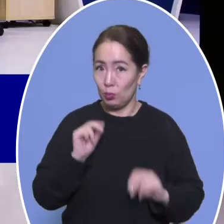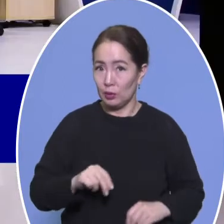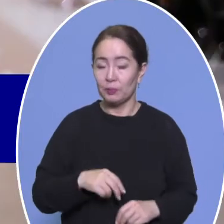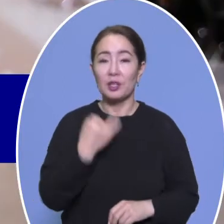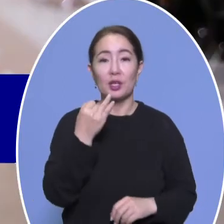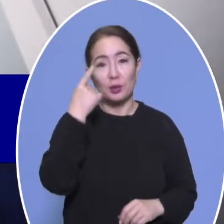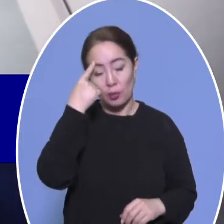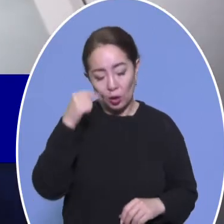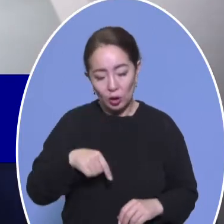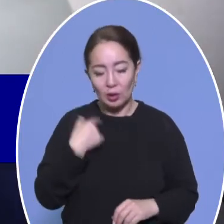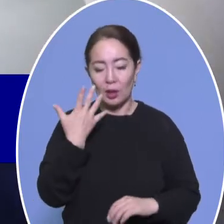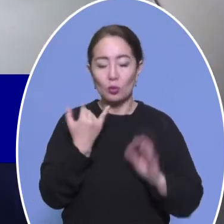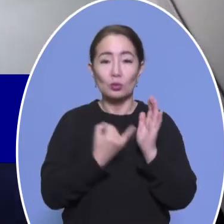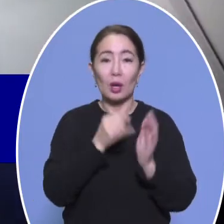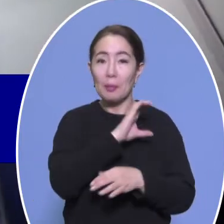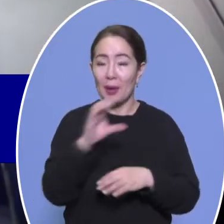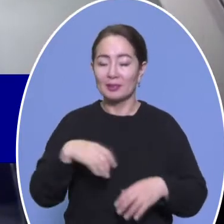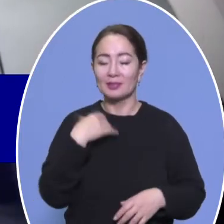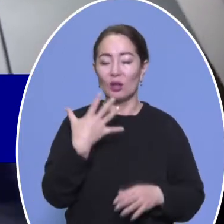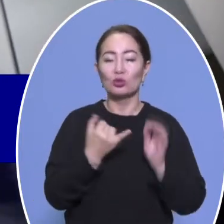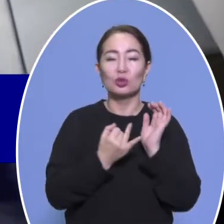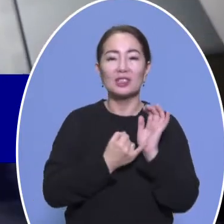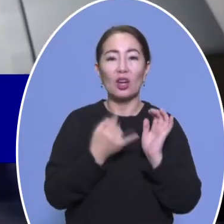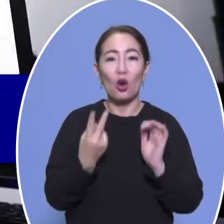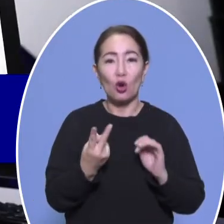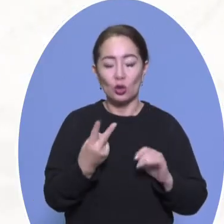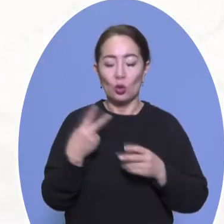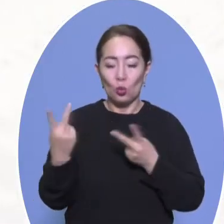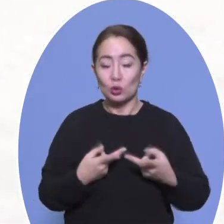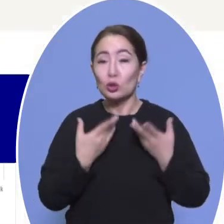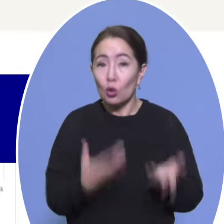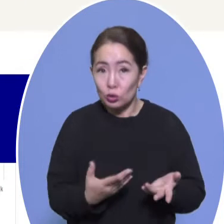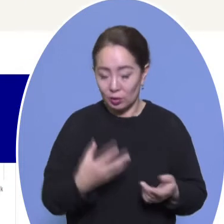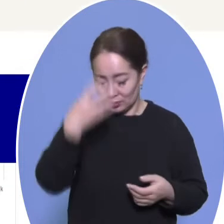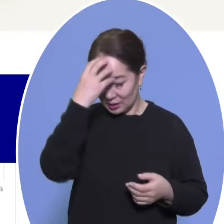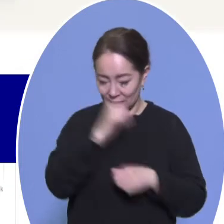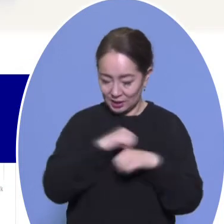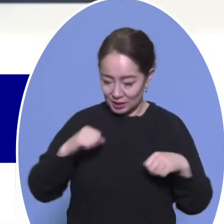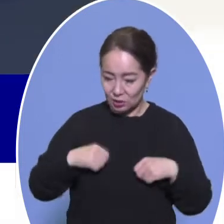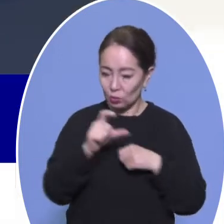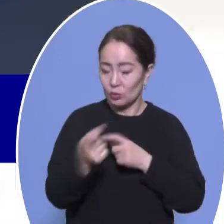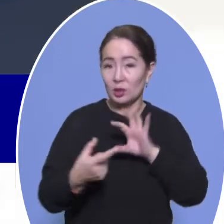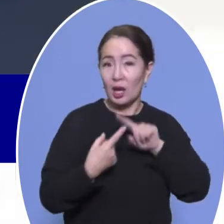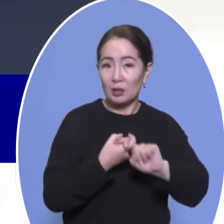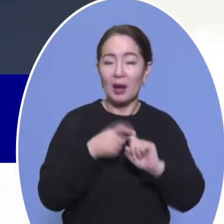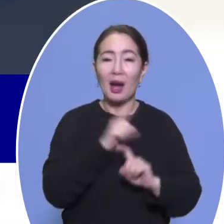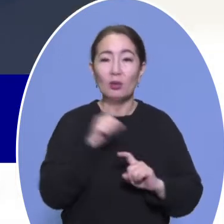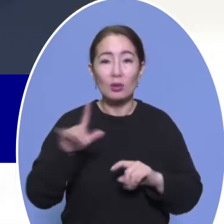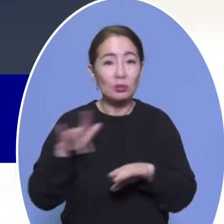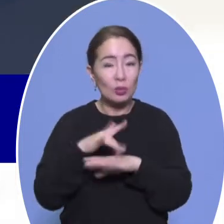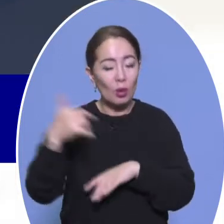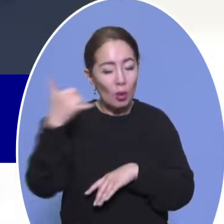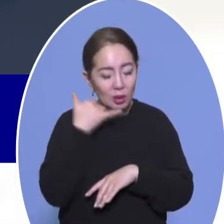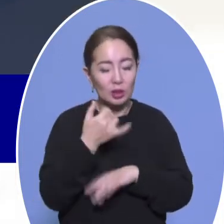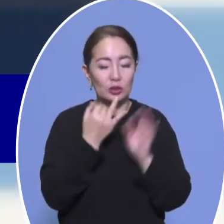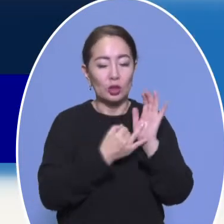Ийм Монголын өнөөдрийн байдлаар 56 байгууллагын 562 үйлчлэгийг үзүүлж байна. За засгийн газрын иргэд олон нийттэй харилцах 11.11 төвд